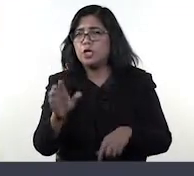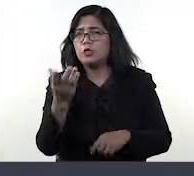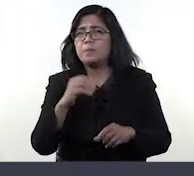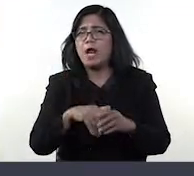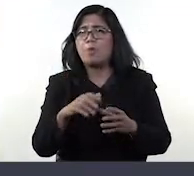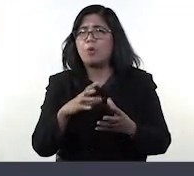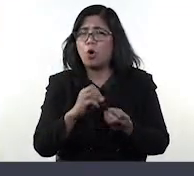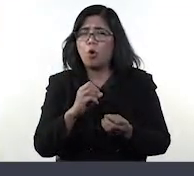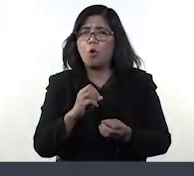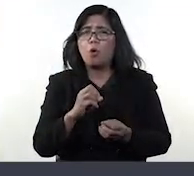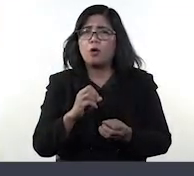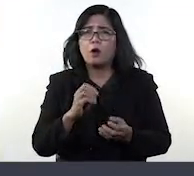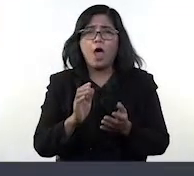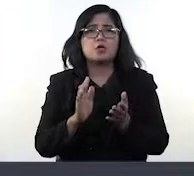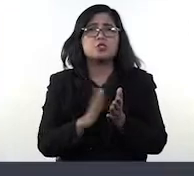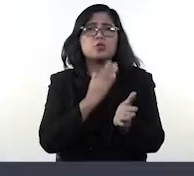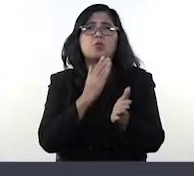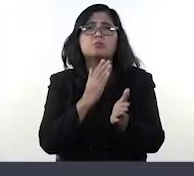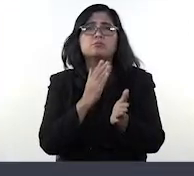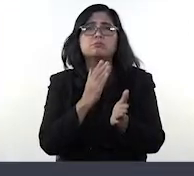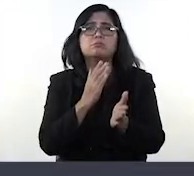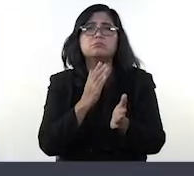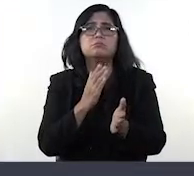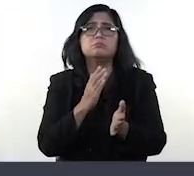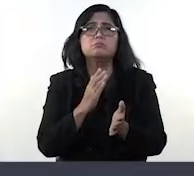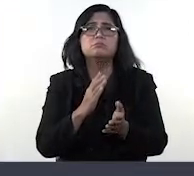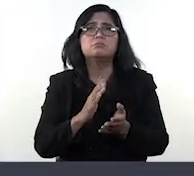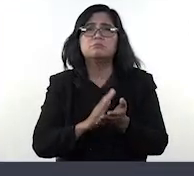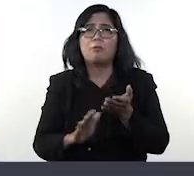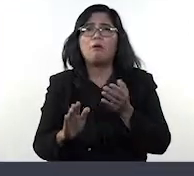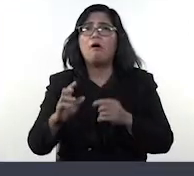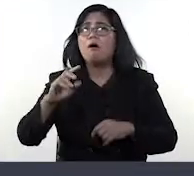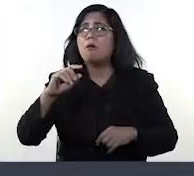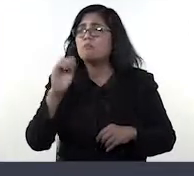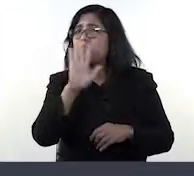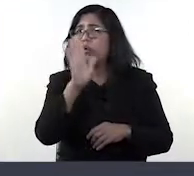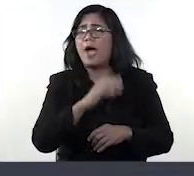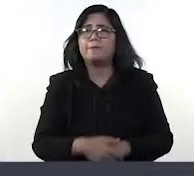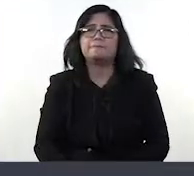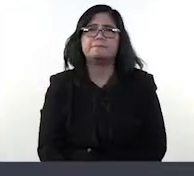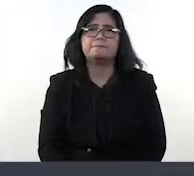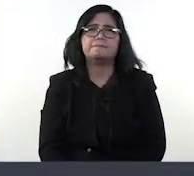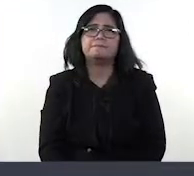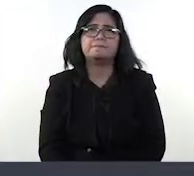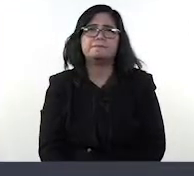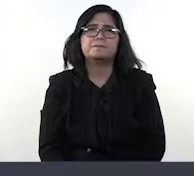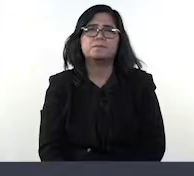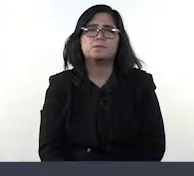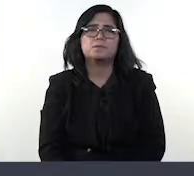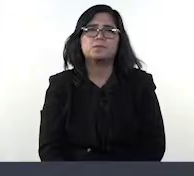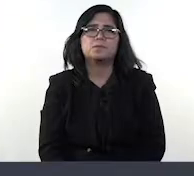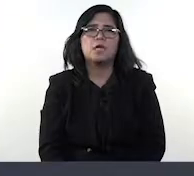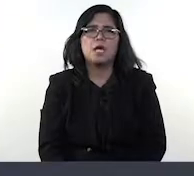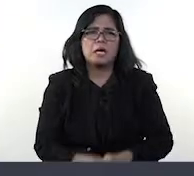untuk meninggalkan yang harus kita tinggalkan apa yang harus ditinggalkan perbuatan-perbuatan daging kecemaran dunia